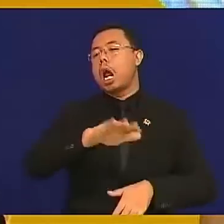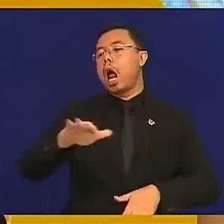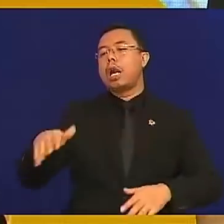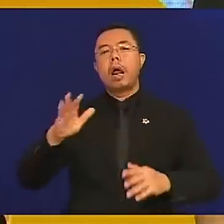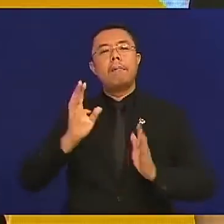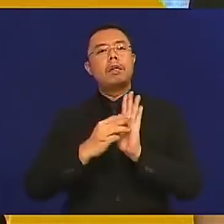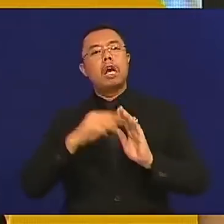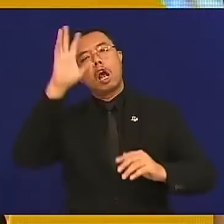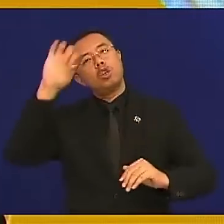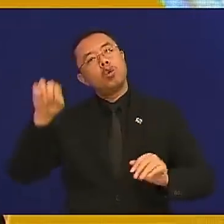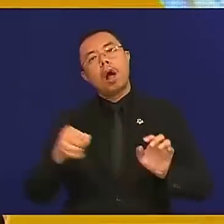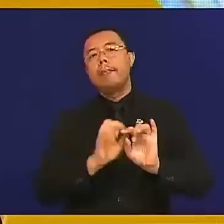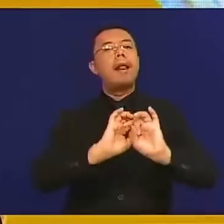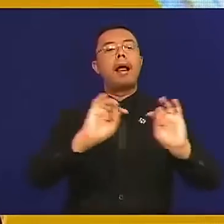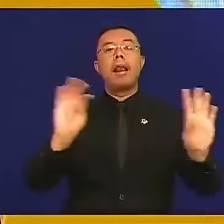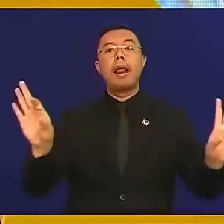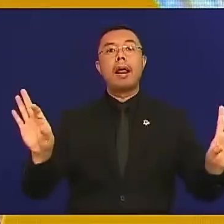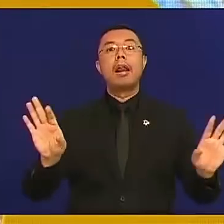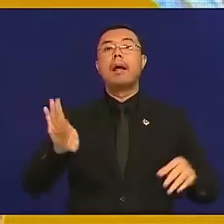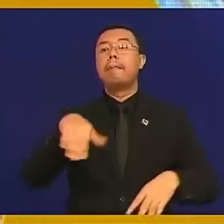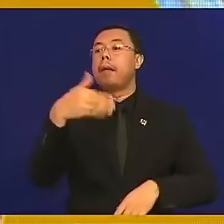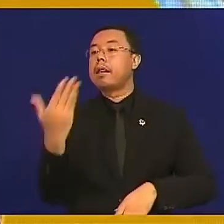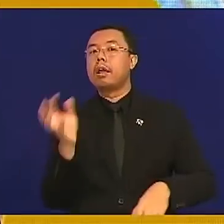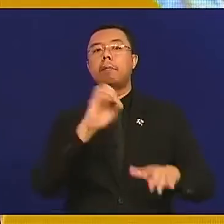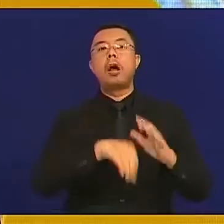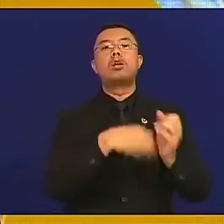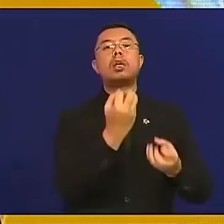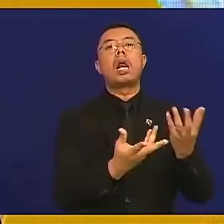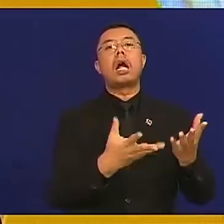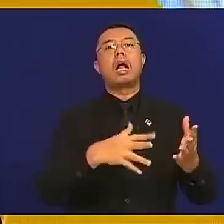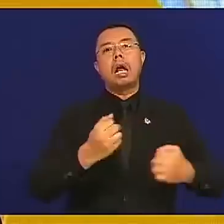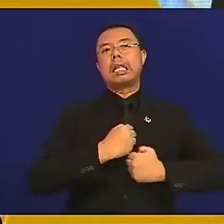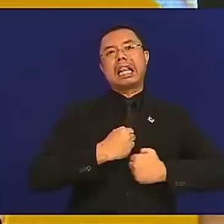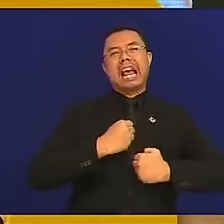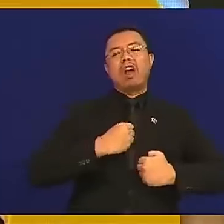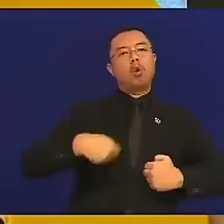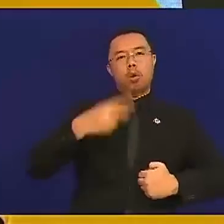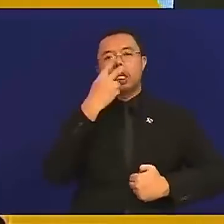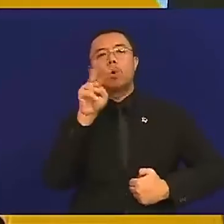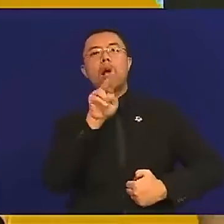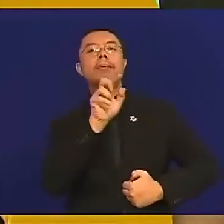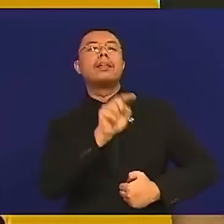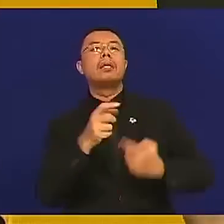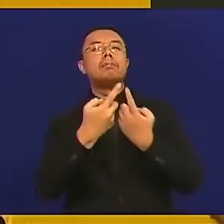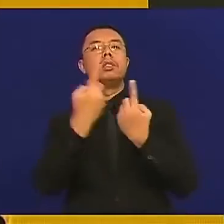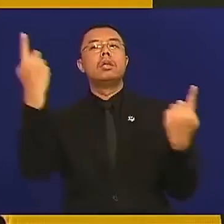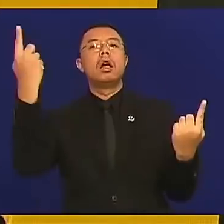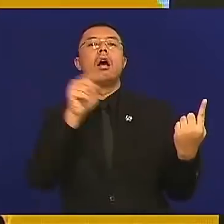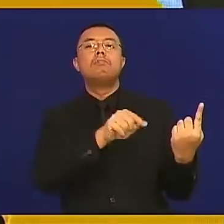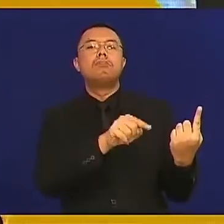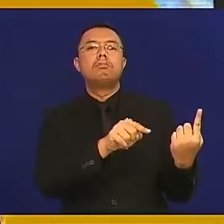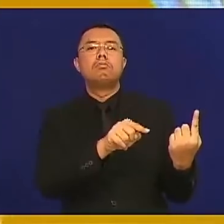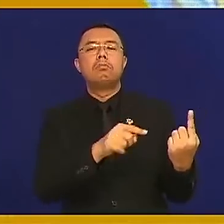masalah suami, dan lain-lain. Lalu mati masuk neraka. Betapa mengerikan keadaan itu. Maka